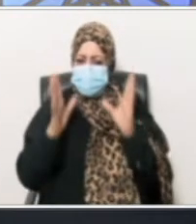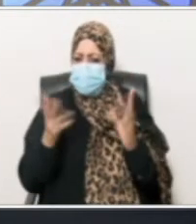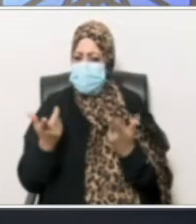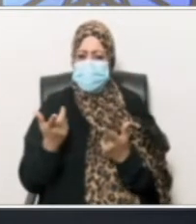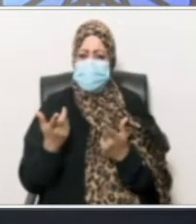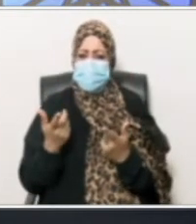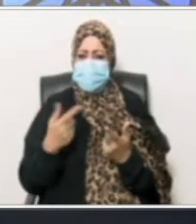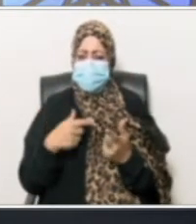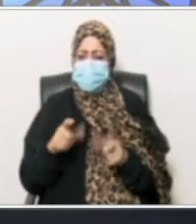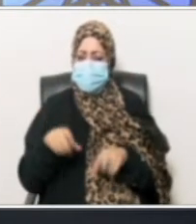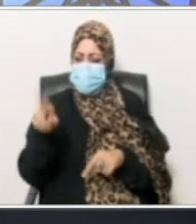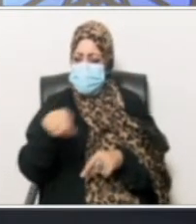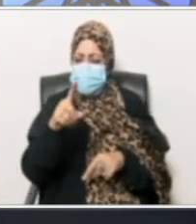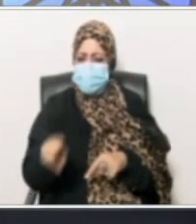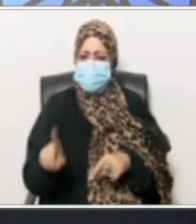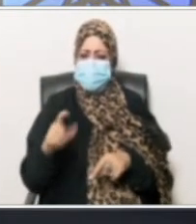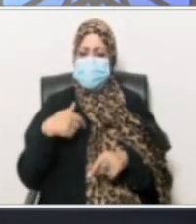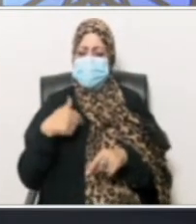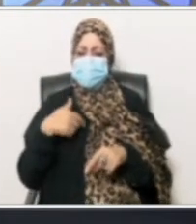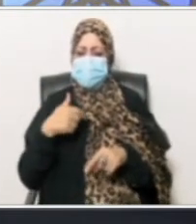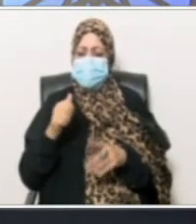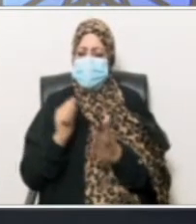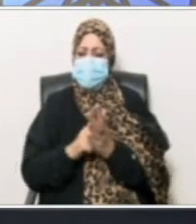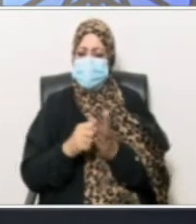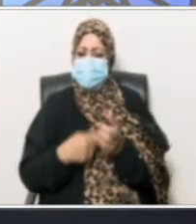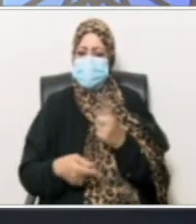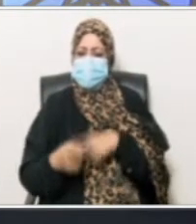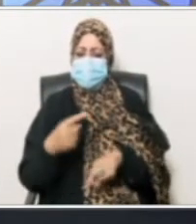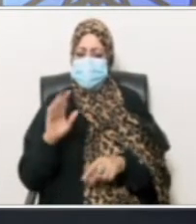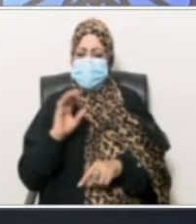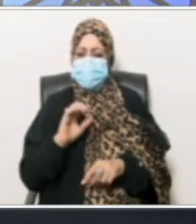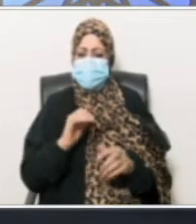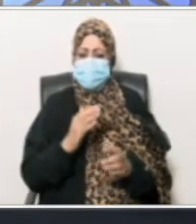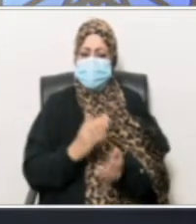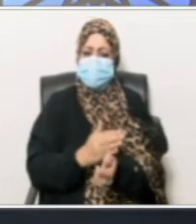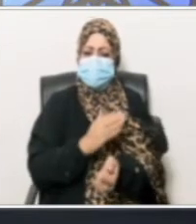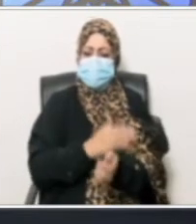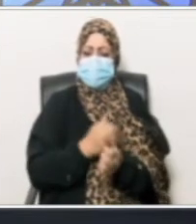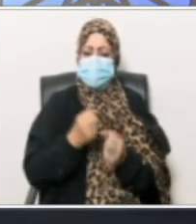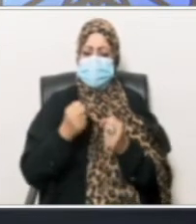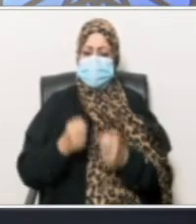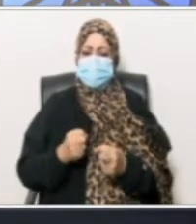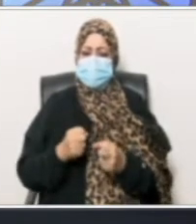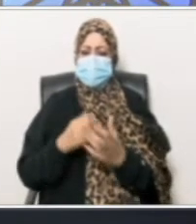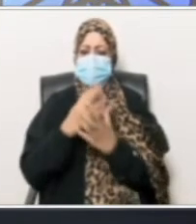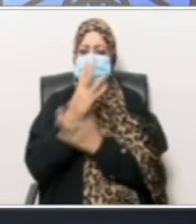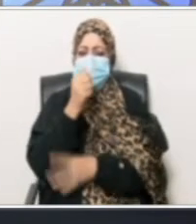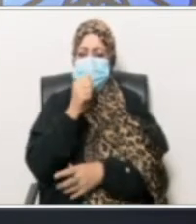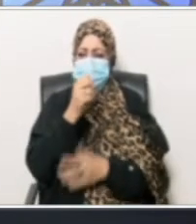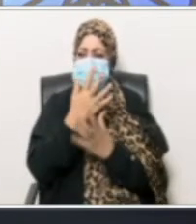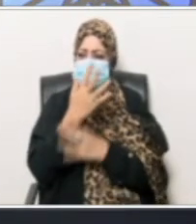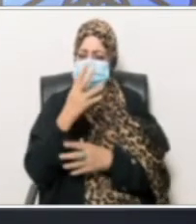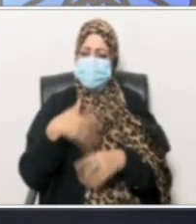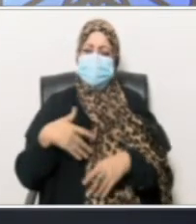نجي متأخر ونتوظف الحمامات ونخلي الصلاة تفوتني ونجي نصلي، ومرات نصلي في الحوش ومرات ندور مسجد آخر نصلي فيه. لا